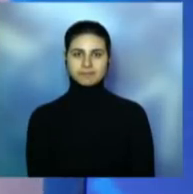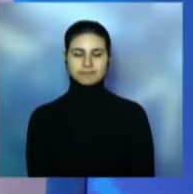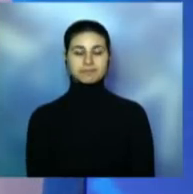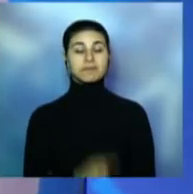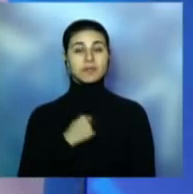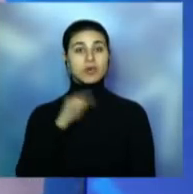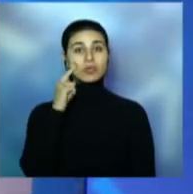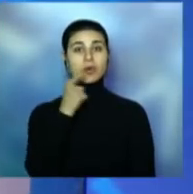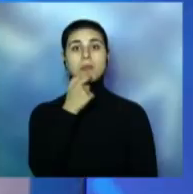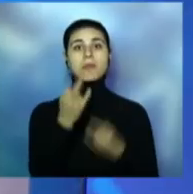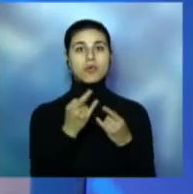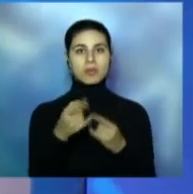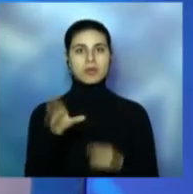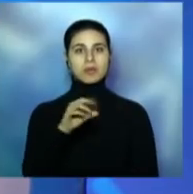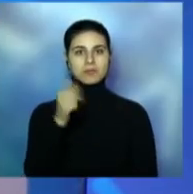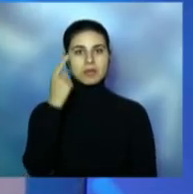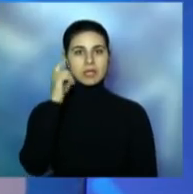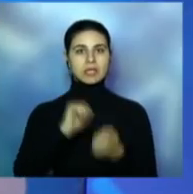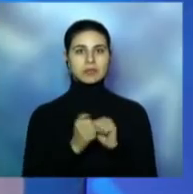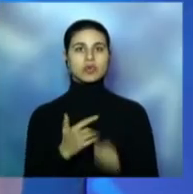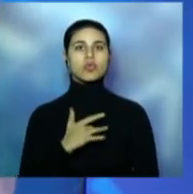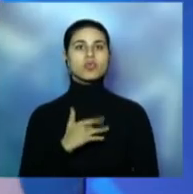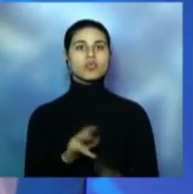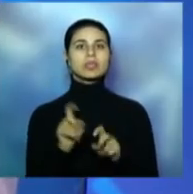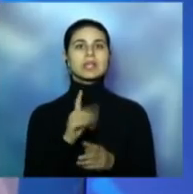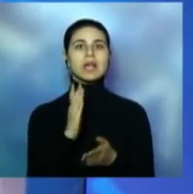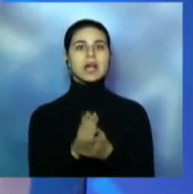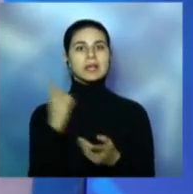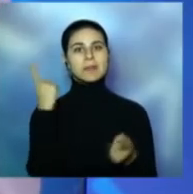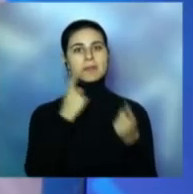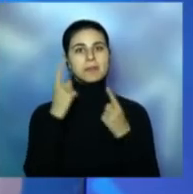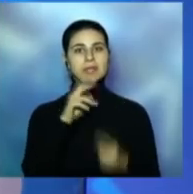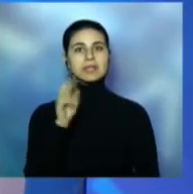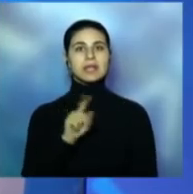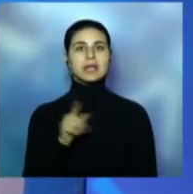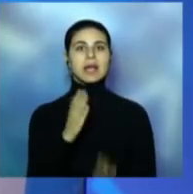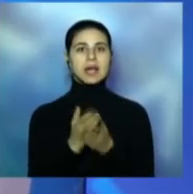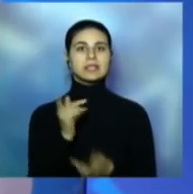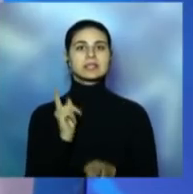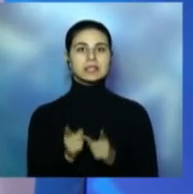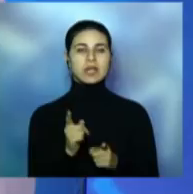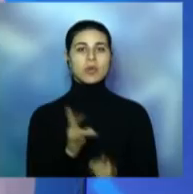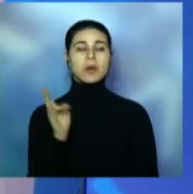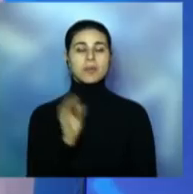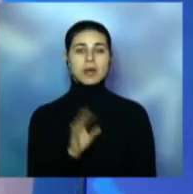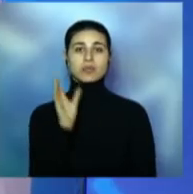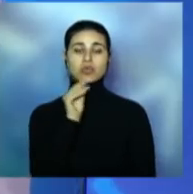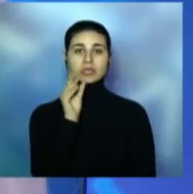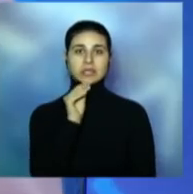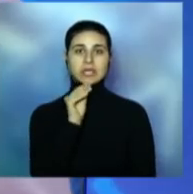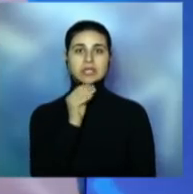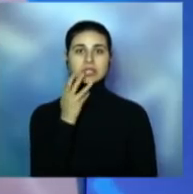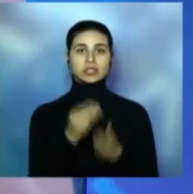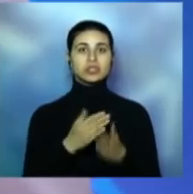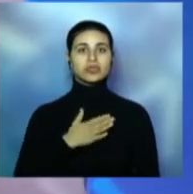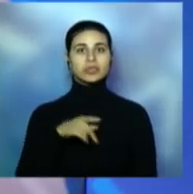მე ფიქრობ, მაყურებელმა კარგად დაიმახსოვრა რა გულთან დაკავშირებით რა არის მითი და რა არის რეალობა. მაგრამ როდესაც